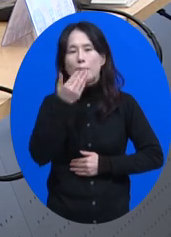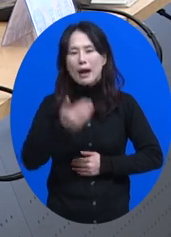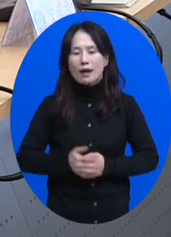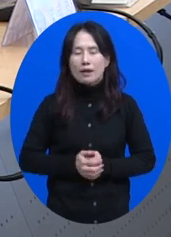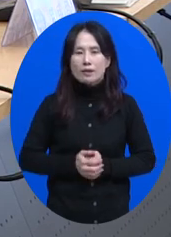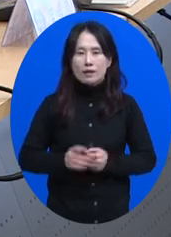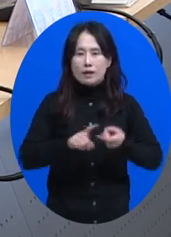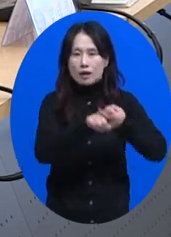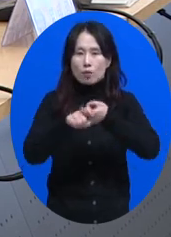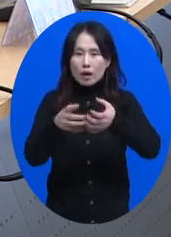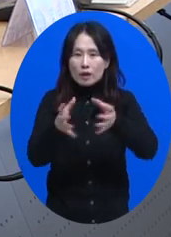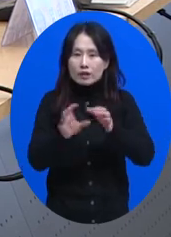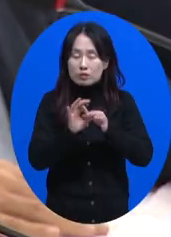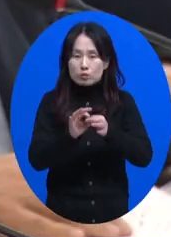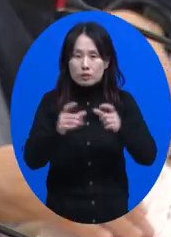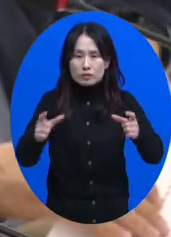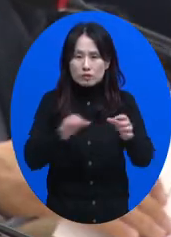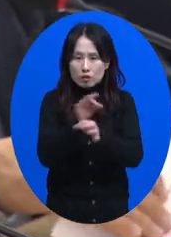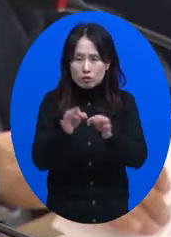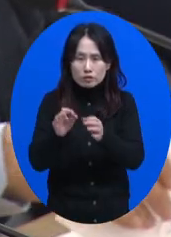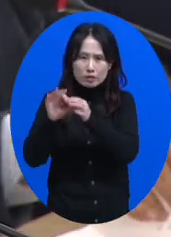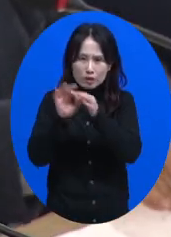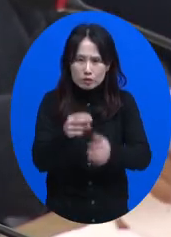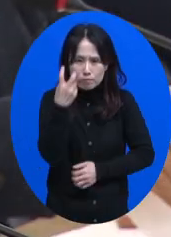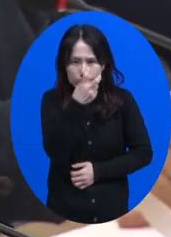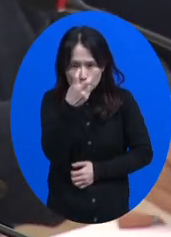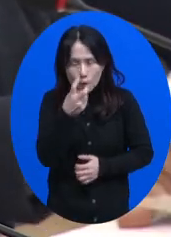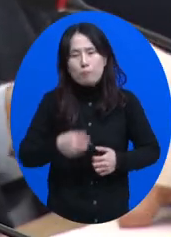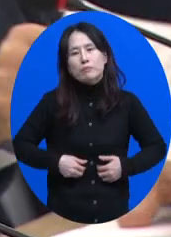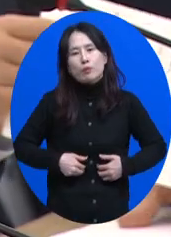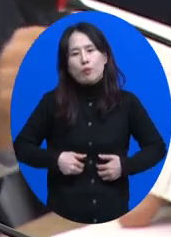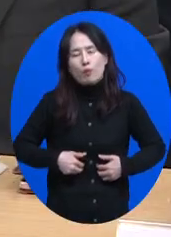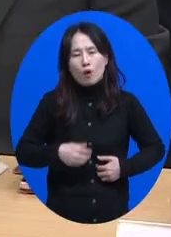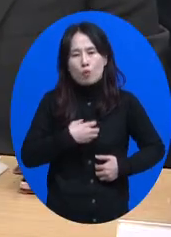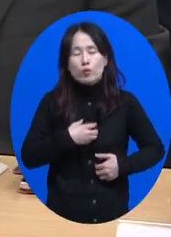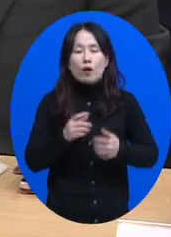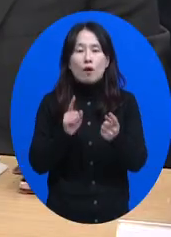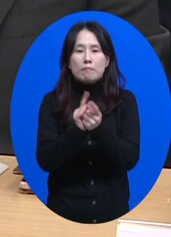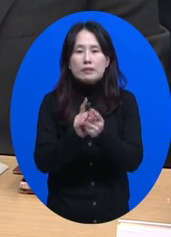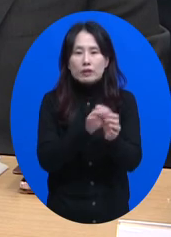도는 관계기관을 통해 지역경제 동향을 지속해서 점검하고 위기를 겪는